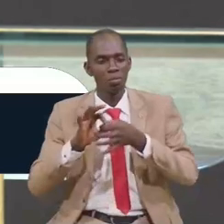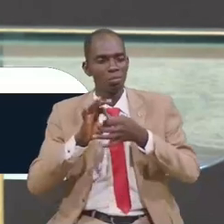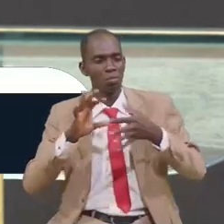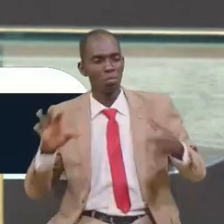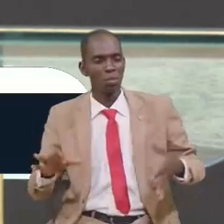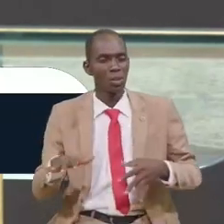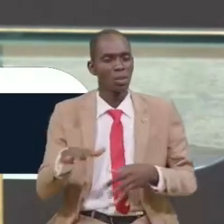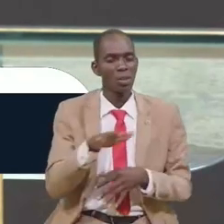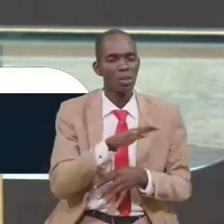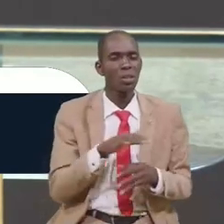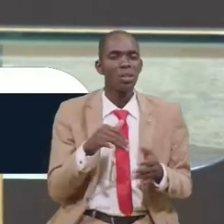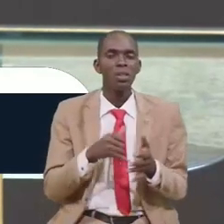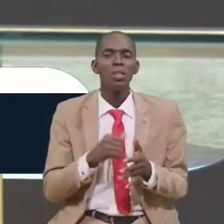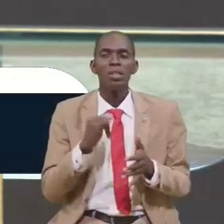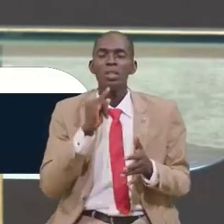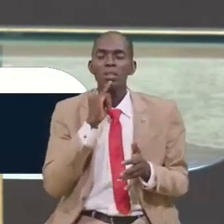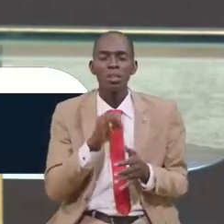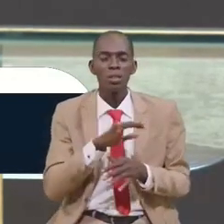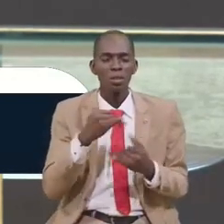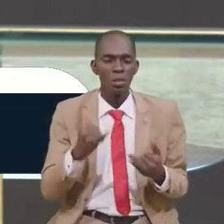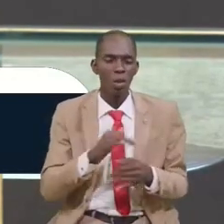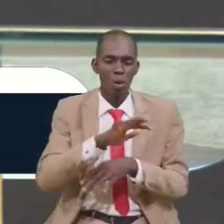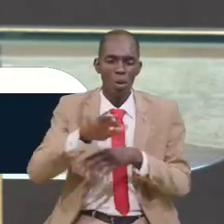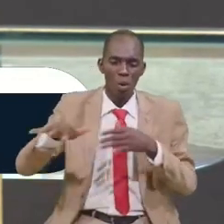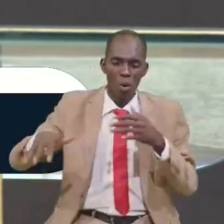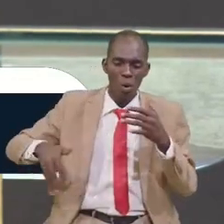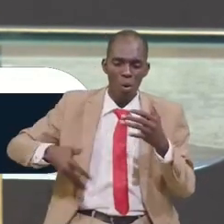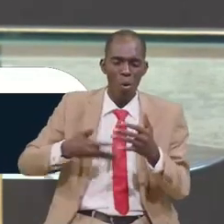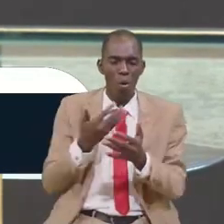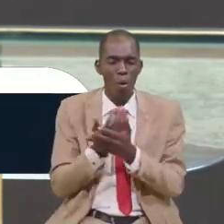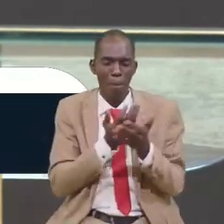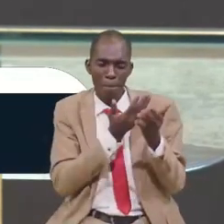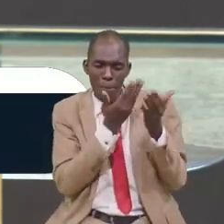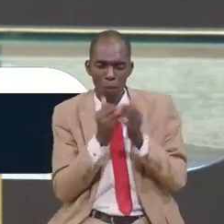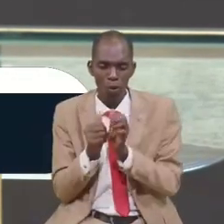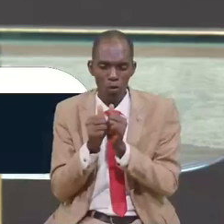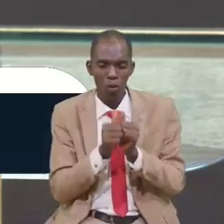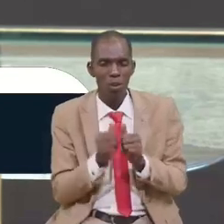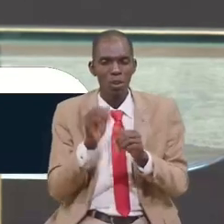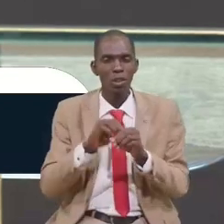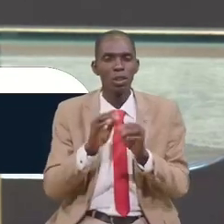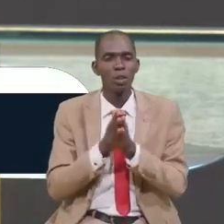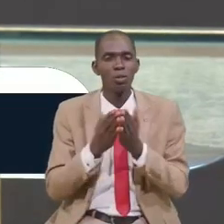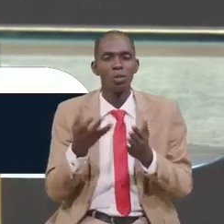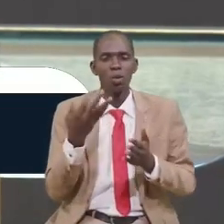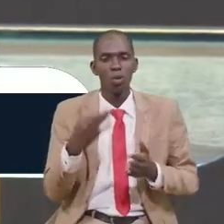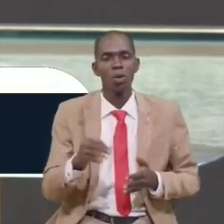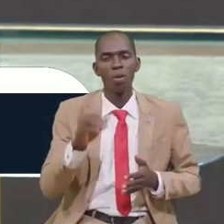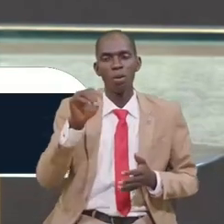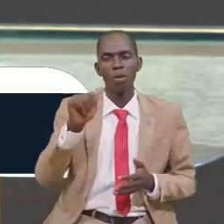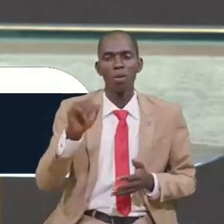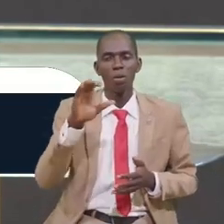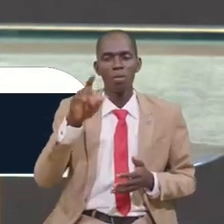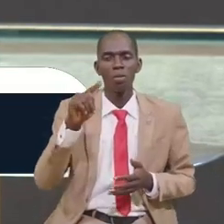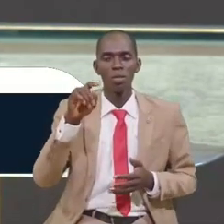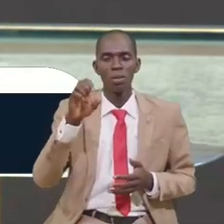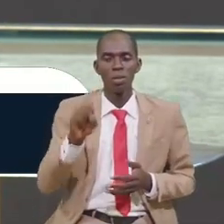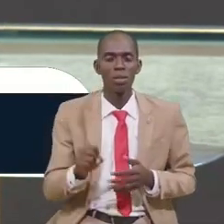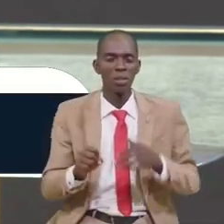il les libérait, les délivrait, et cela a résumé son ministère. Voyons, Actes